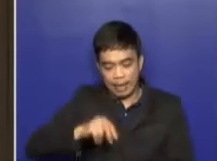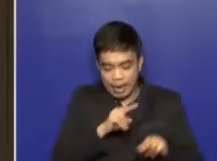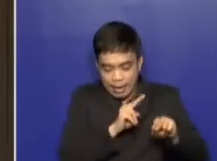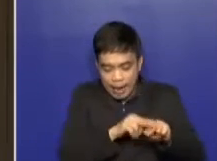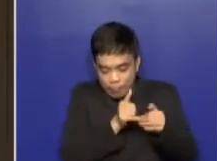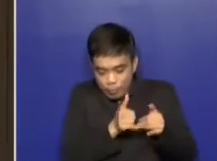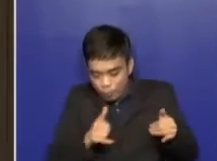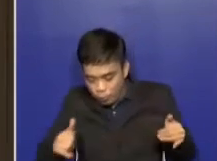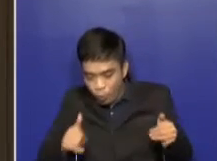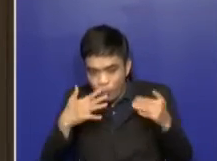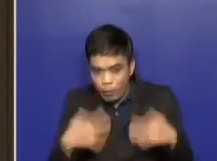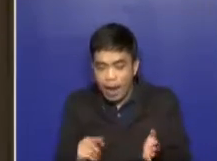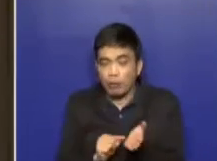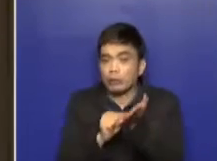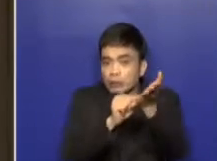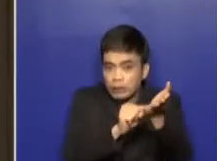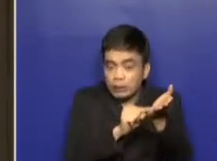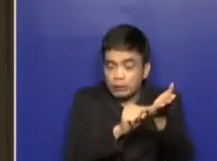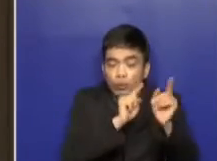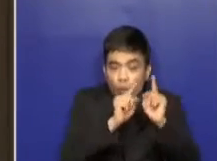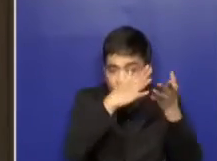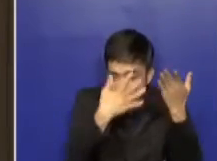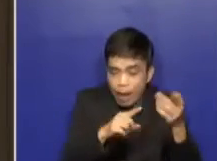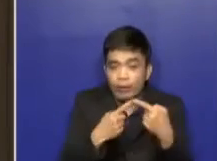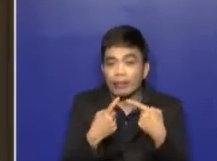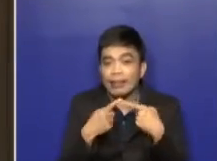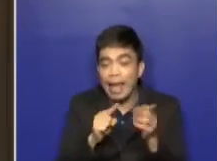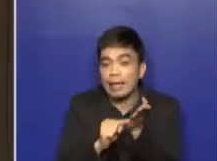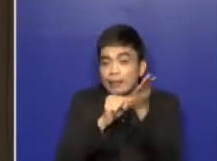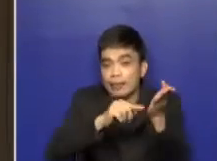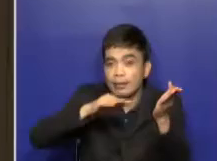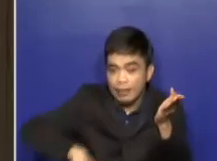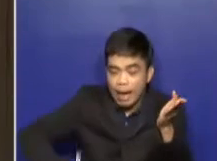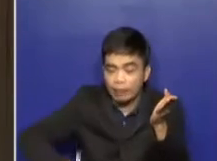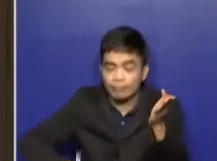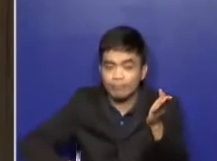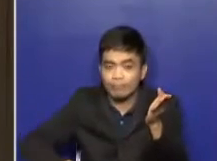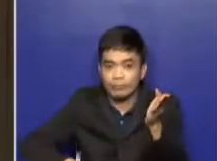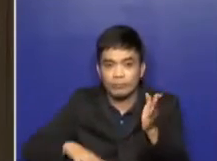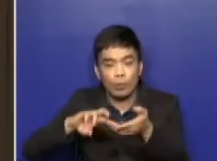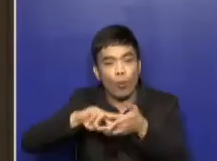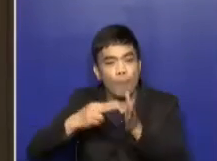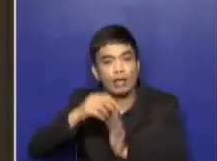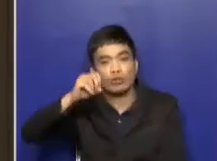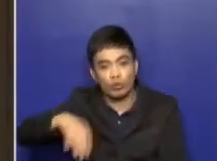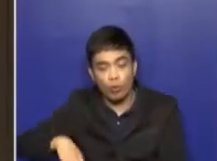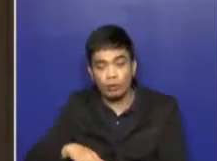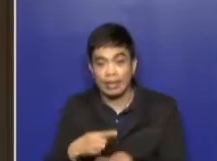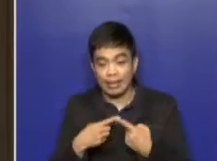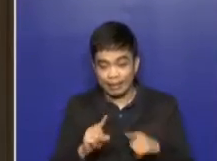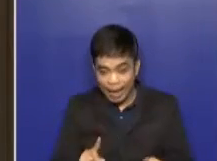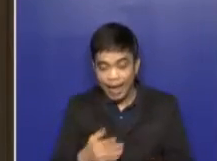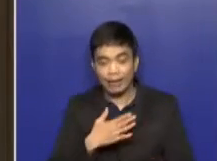ผมพิจารณาไปแล้วแต่เราเองเนี่ยจะเพิ่มโอกาสให้เขาบอกว่ากรณีถ้ามีการนัด